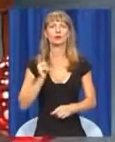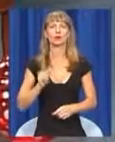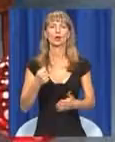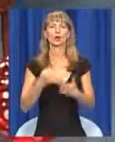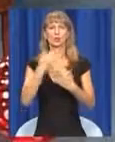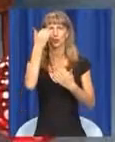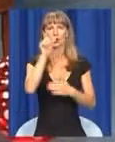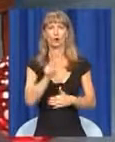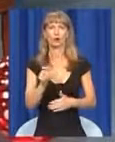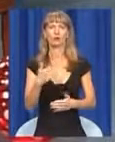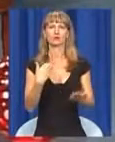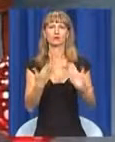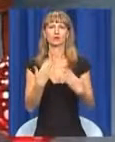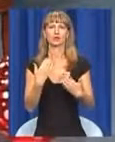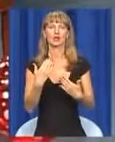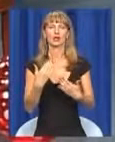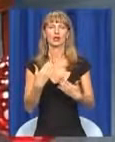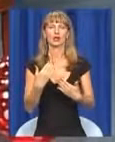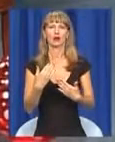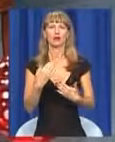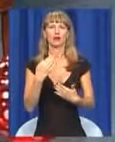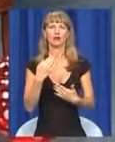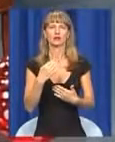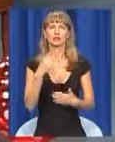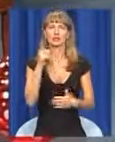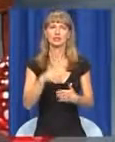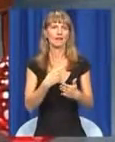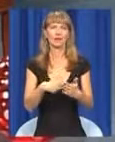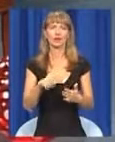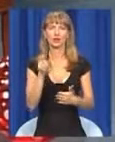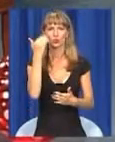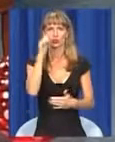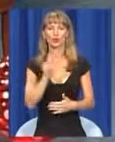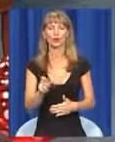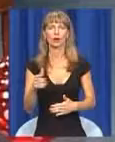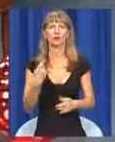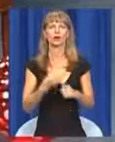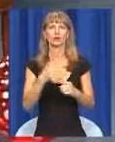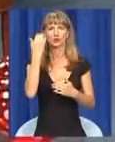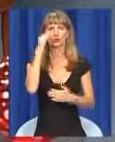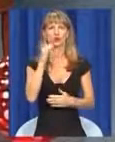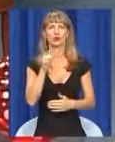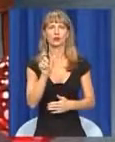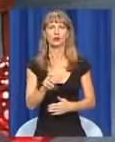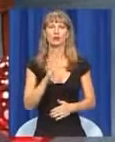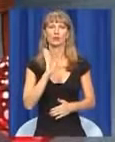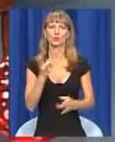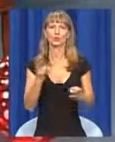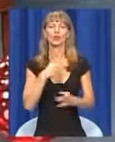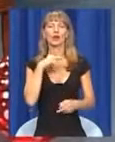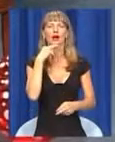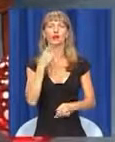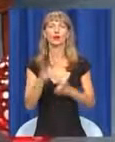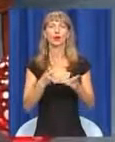до незнайомців відносяться вони дуже так, от знаєте, з недовірою. Тому, відносячись до незнайомців таким чином, будьте дуже обережні. Тому що, коли